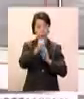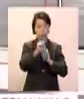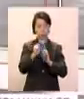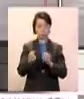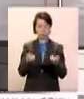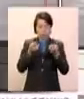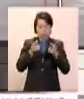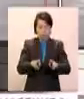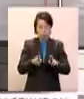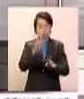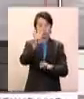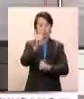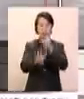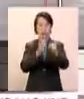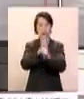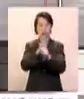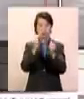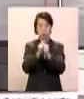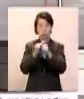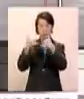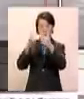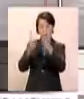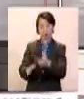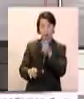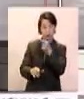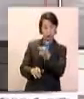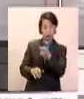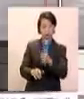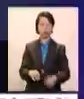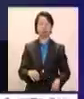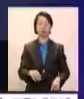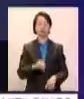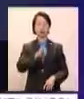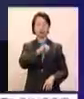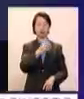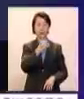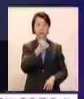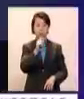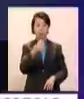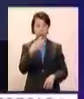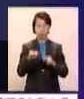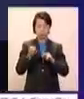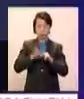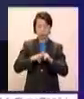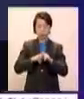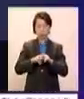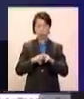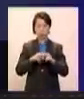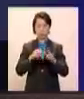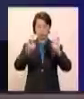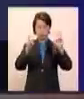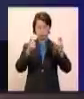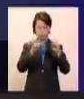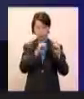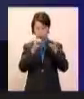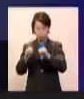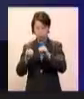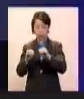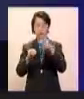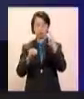mengikat kontrak selama 4 tahun dengan pemain itu. Menurutnya, JDT juga telah menambah klausa pelepasan perpindahan